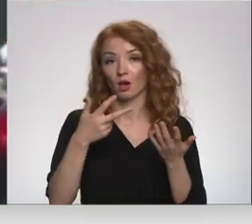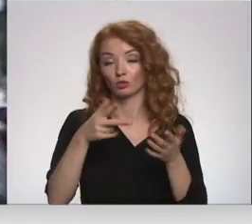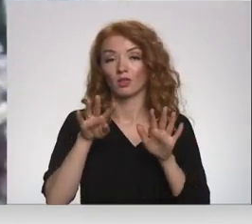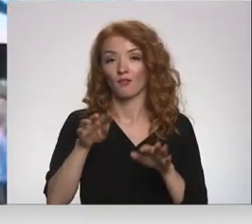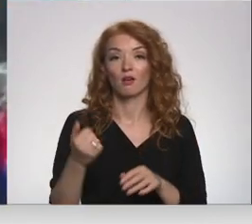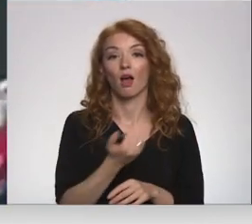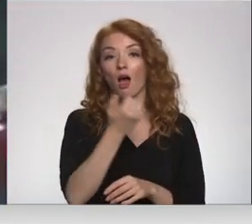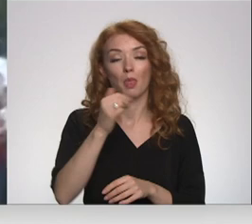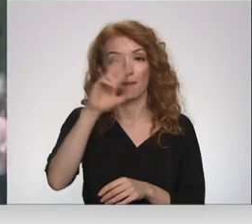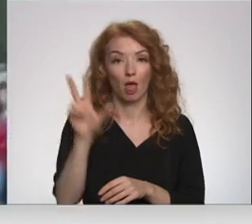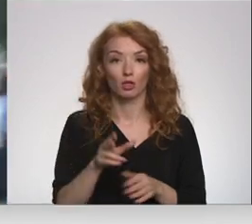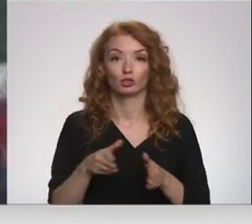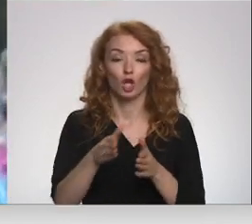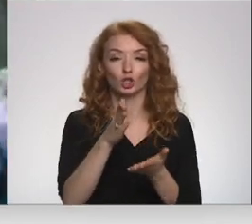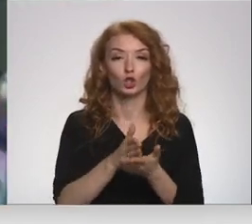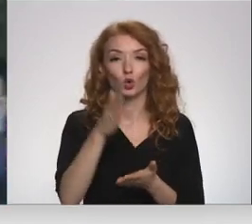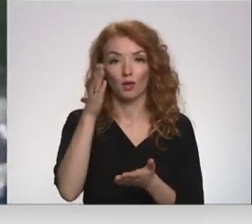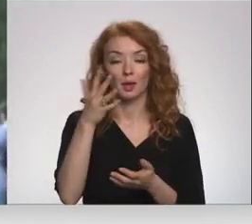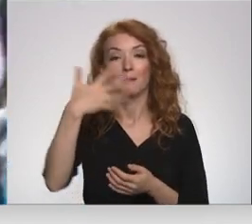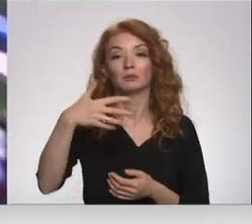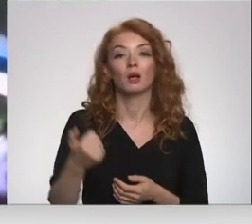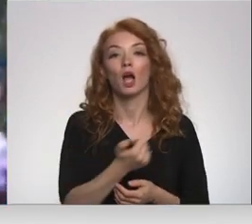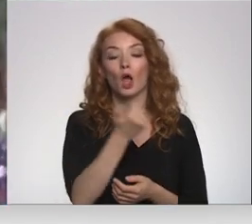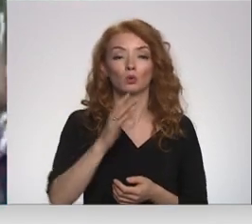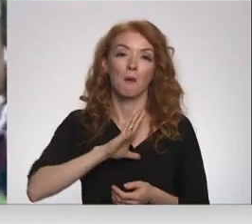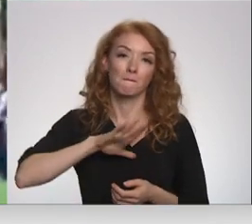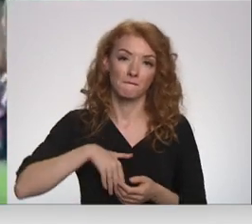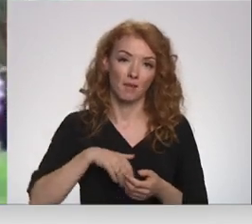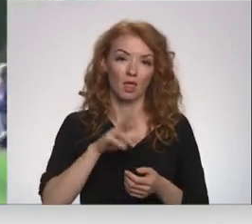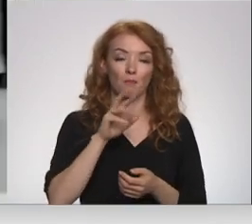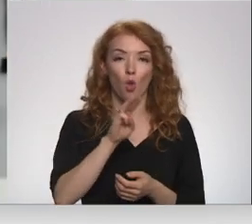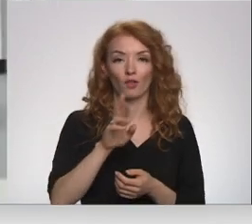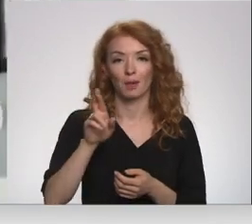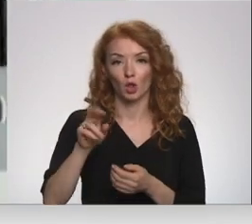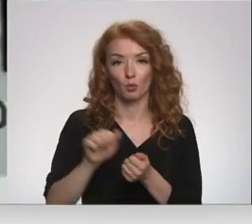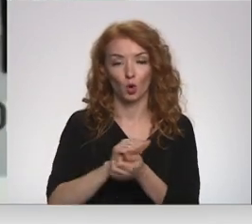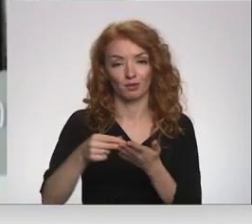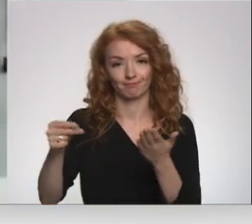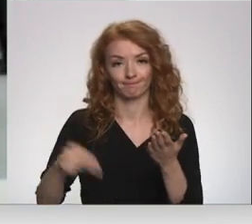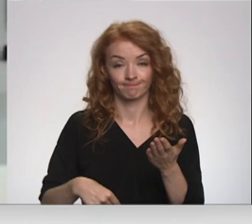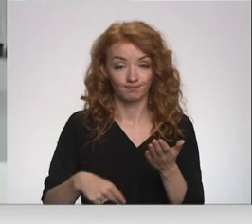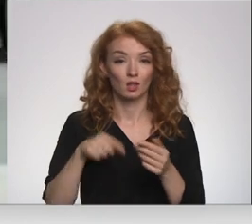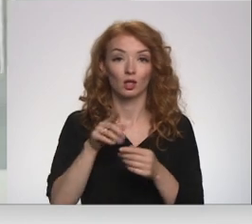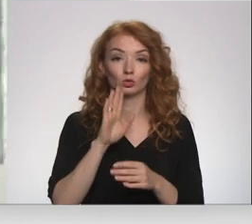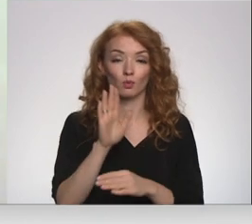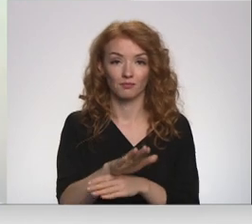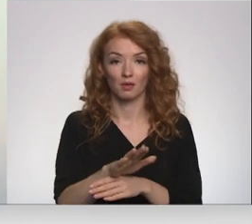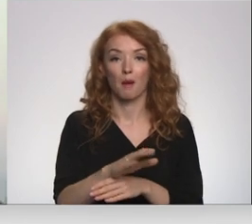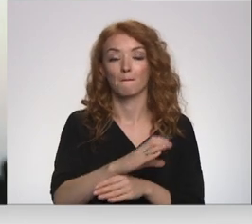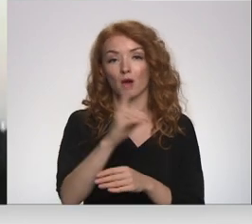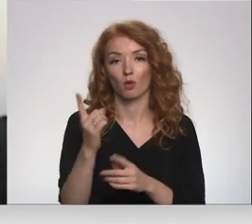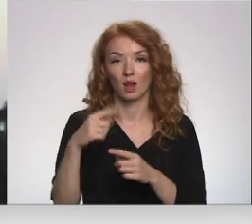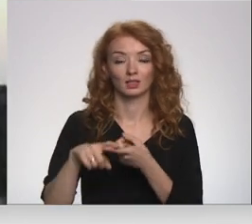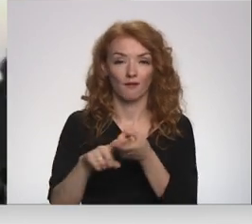1989. Gadā Baltijas ceļš notika tieši 50 gadus pēc Molotova-Ribbentropa pakta parakstīšanas, kas noteica Padomju Savienības un